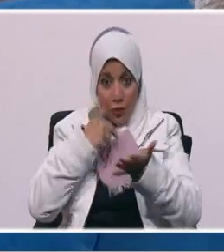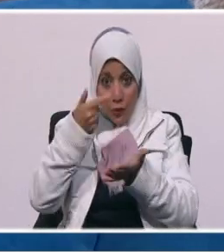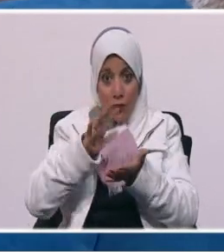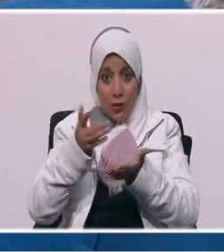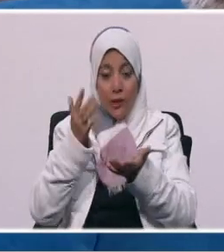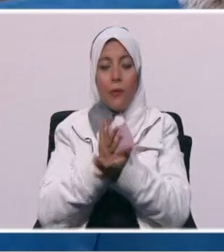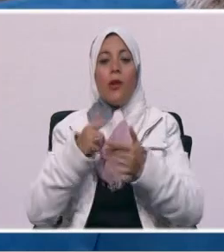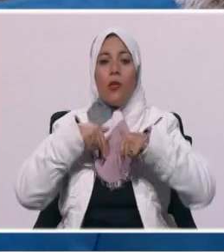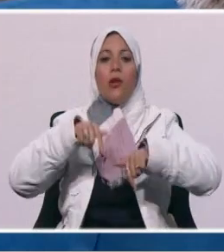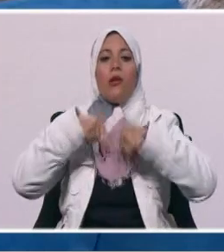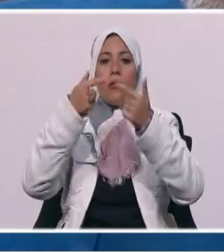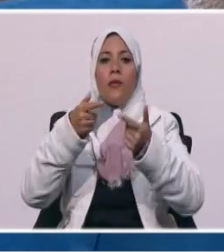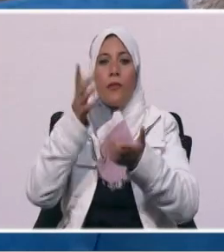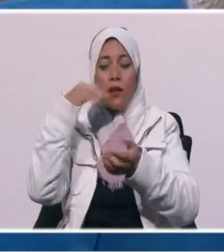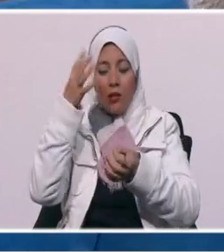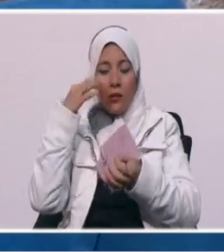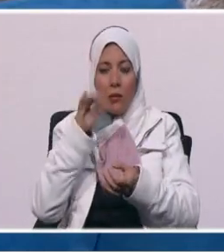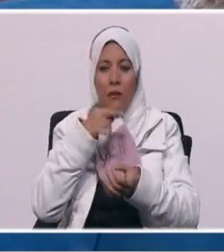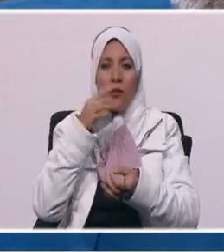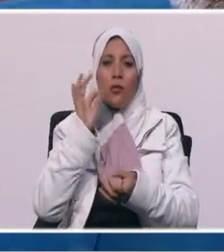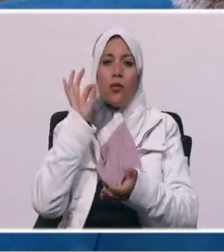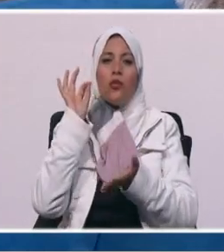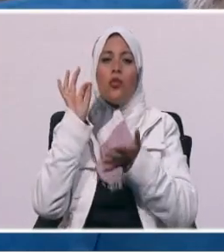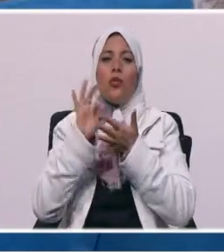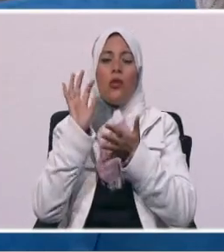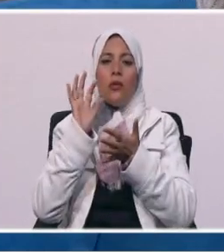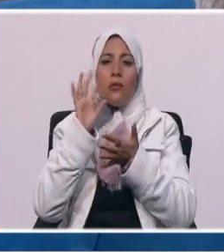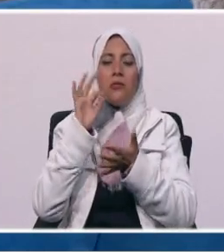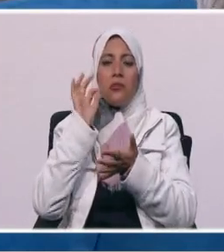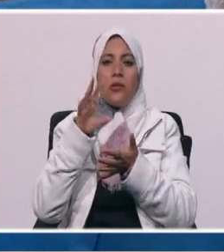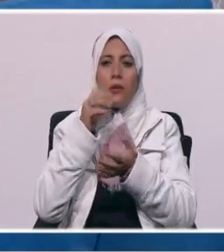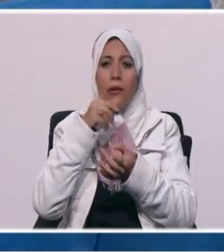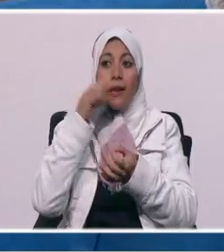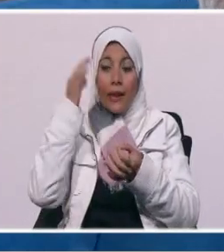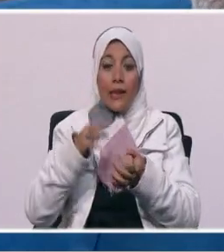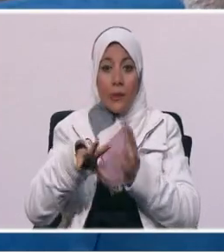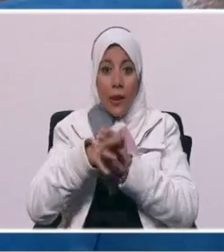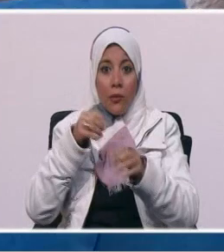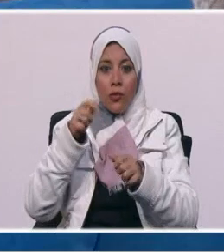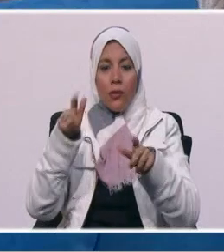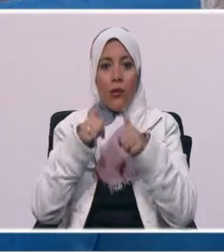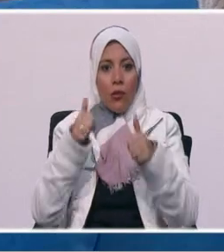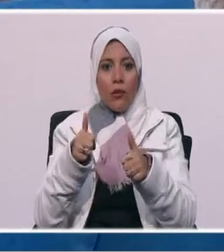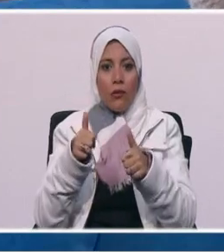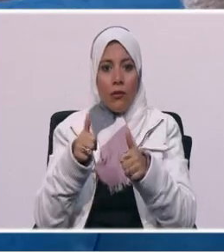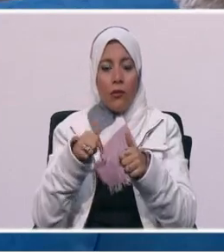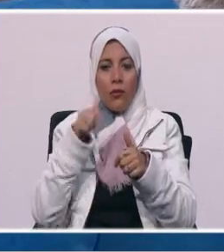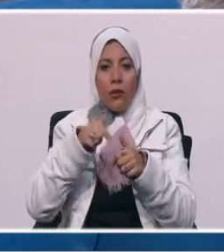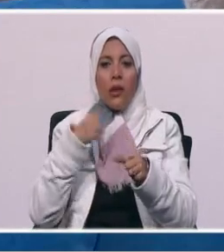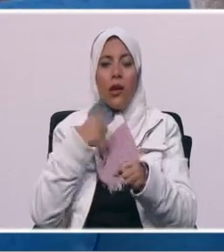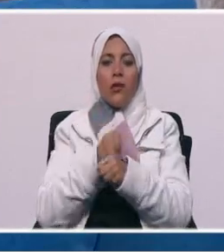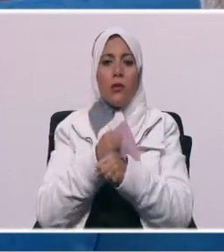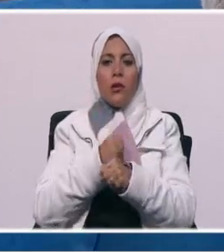ان انا عايزه اكون نقطه فرحه عند الناس، نقطه ايجابيه. انا في الاخر فنانه بقدم لهم